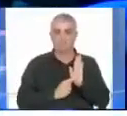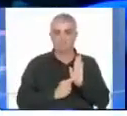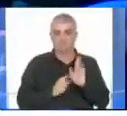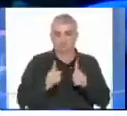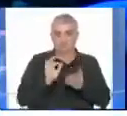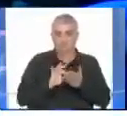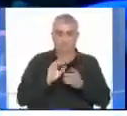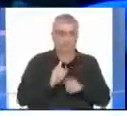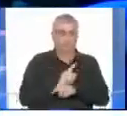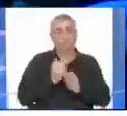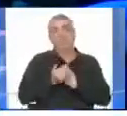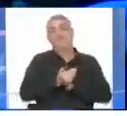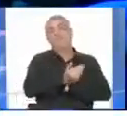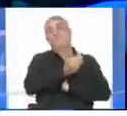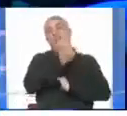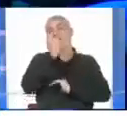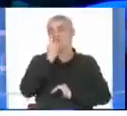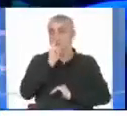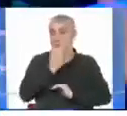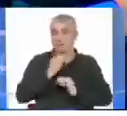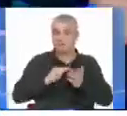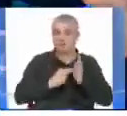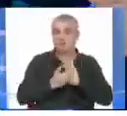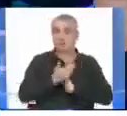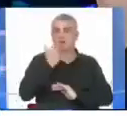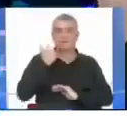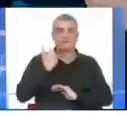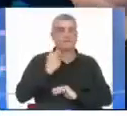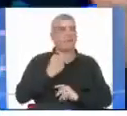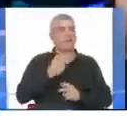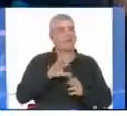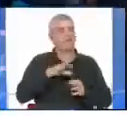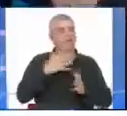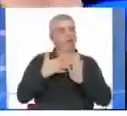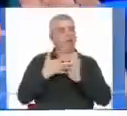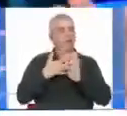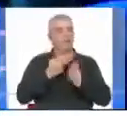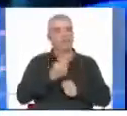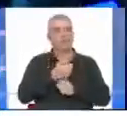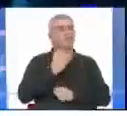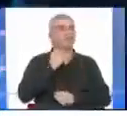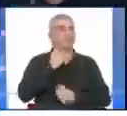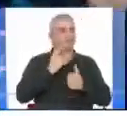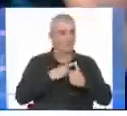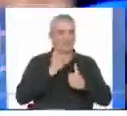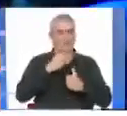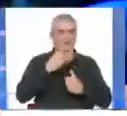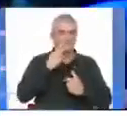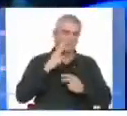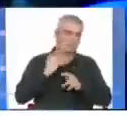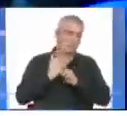באותו זמן, וזה עוד לפני, אני מדגיש, שמפניות והסיגרים. הנושא של שמפניות וסיגרים צץ אחרי